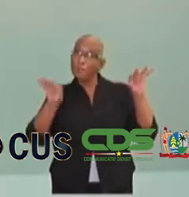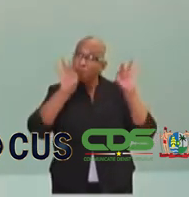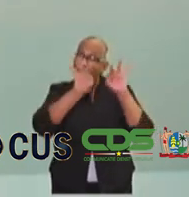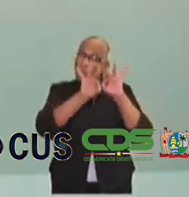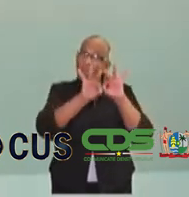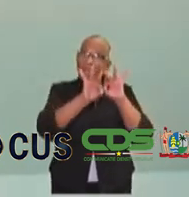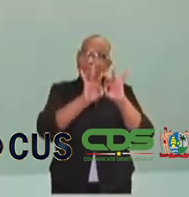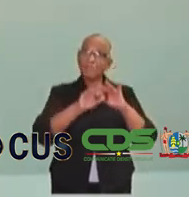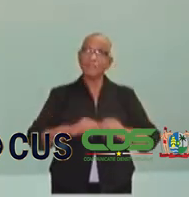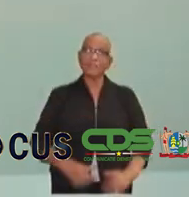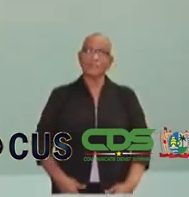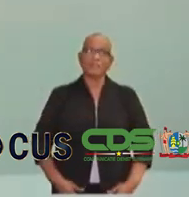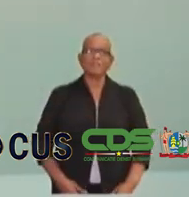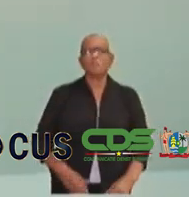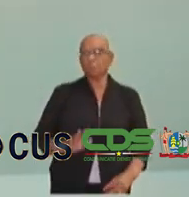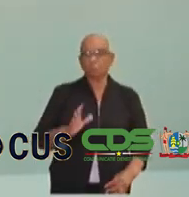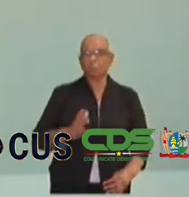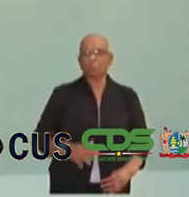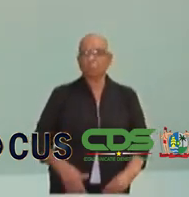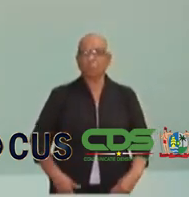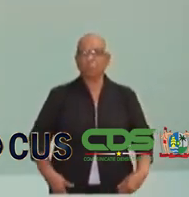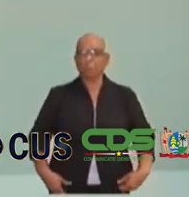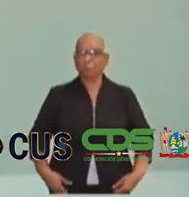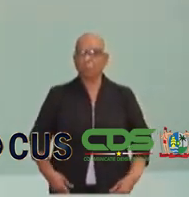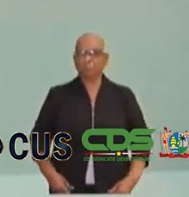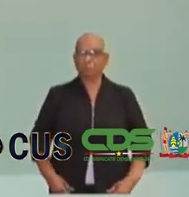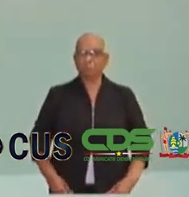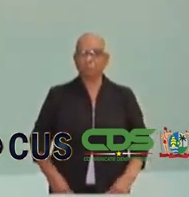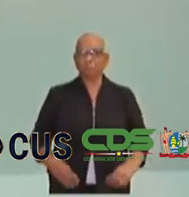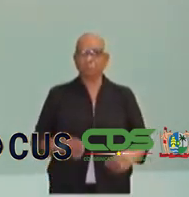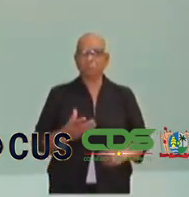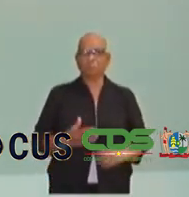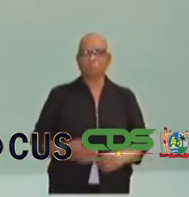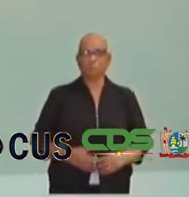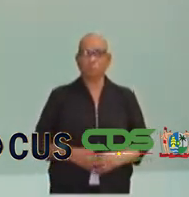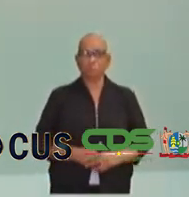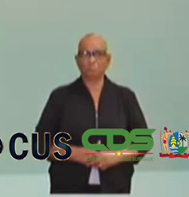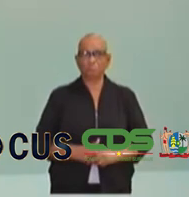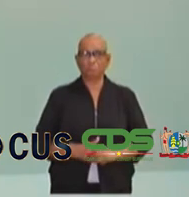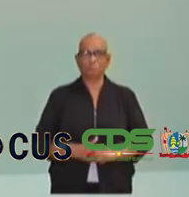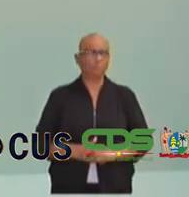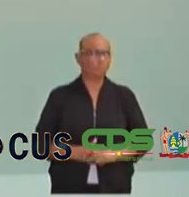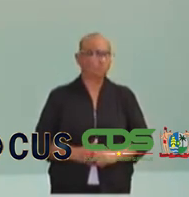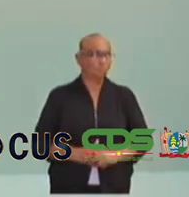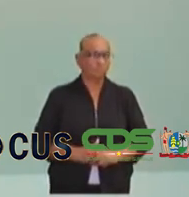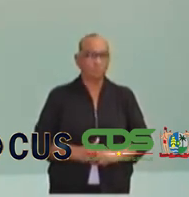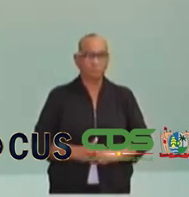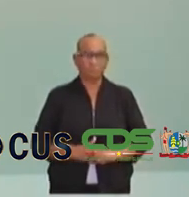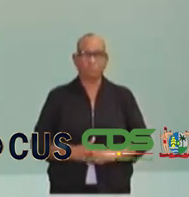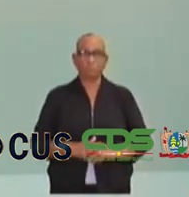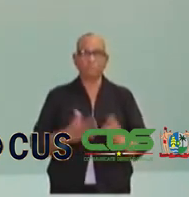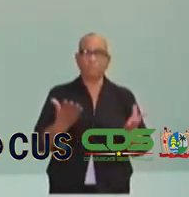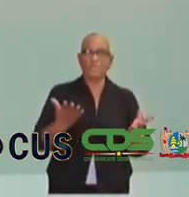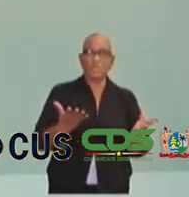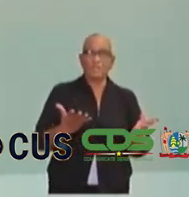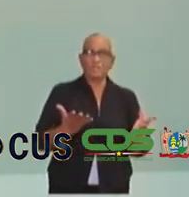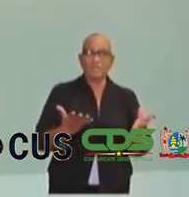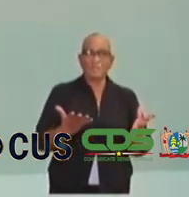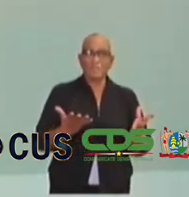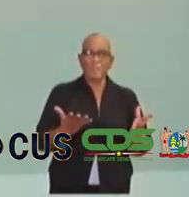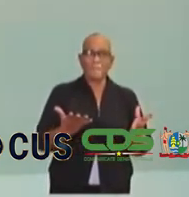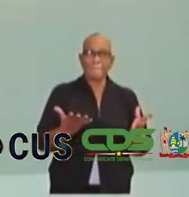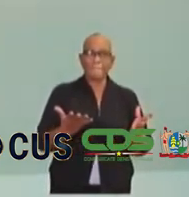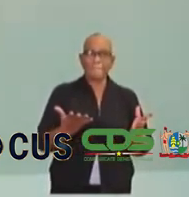voor de kinderen die van Galibi komen en van Albina en van Bigistong en dus van het